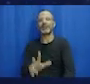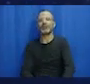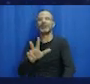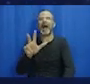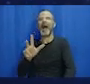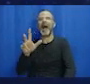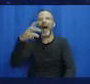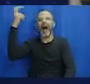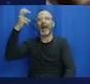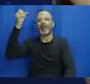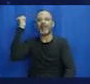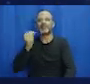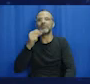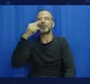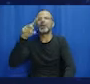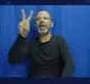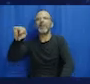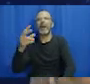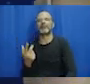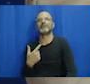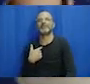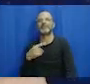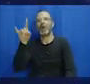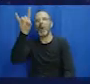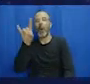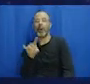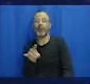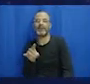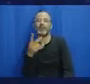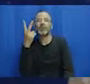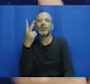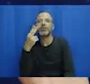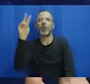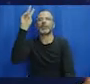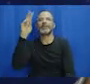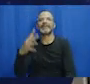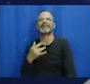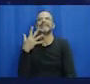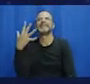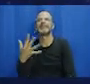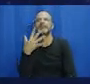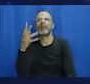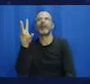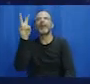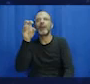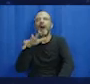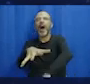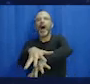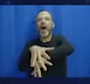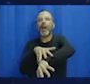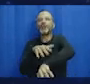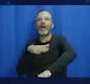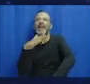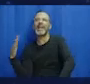عربي مستشهد في سنة 2000. إذا قضية قانون القومية هي أكثر يعني صيغة لدغدغة عواطف